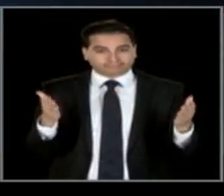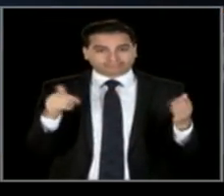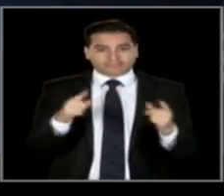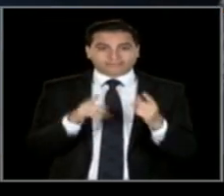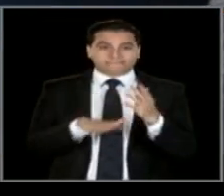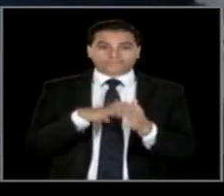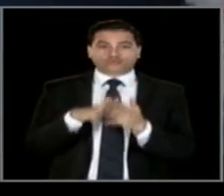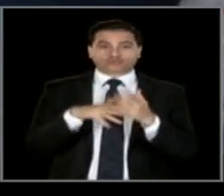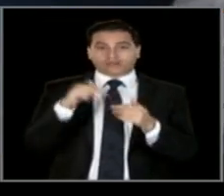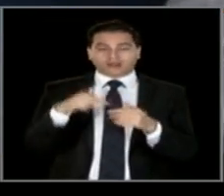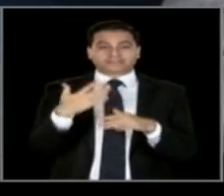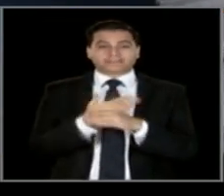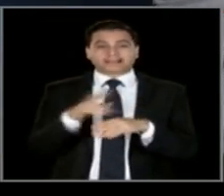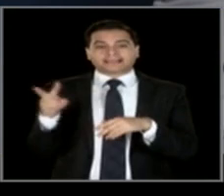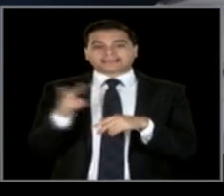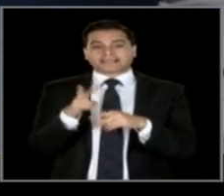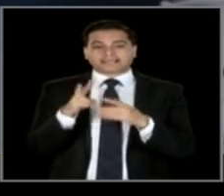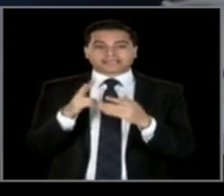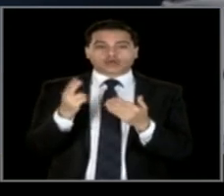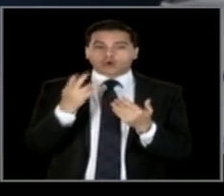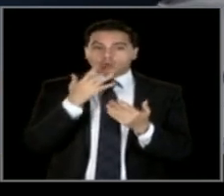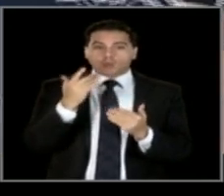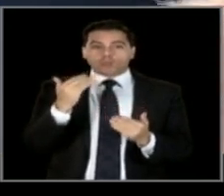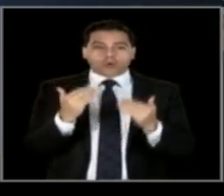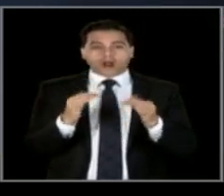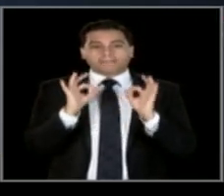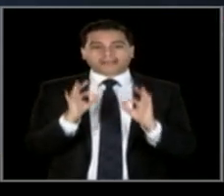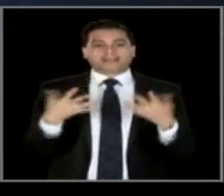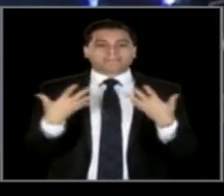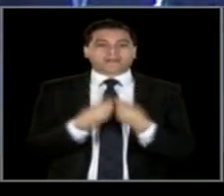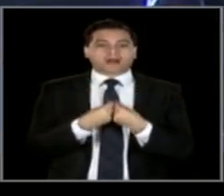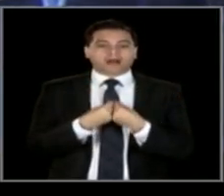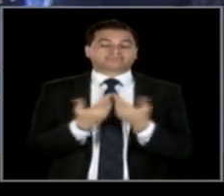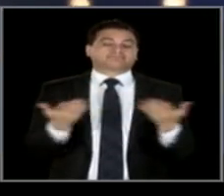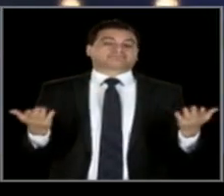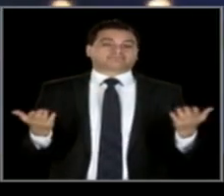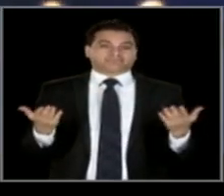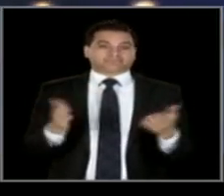هي مشكلة النهاردة الاتنين مستواهم قريب من بعض جدا.